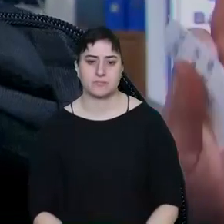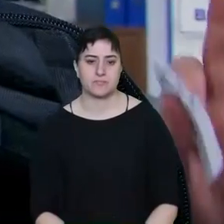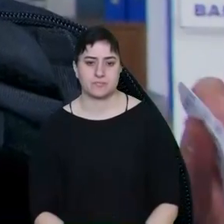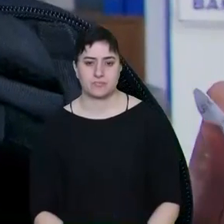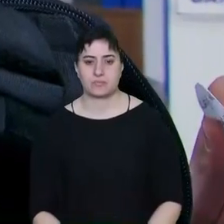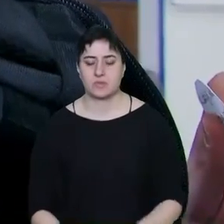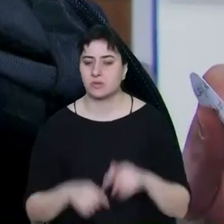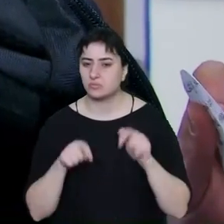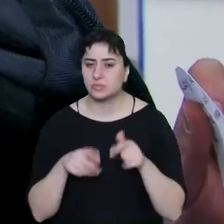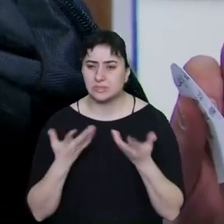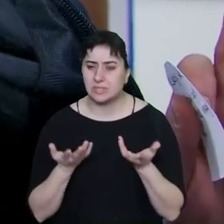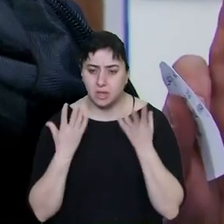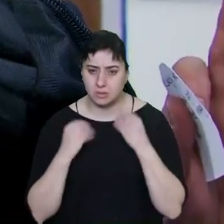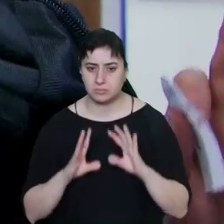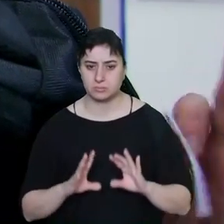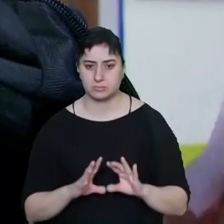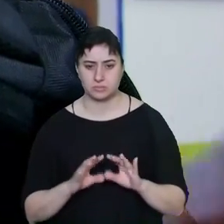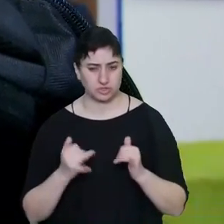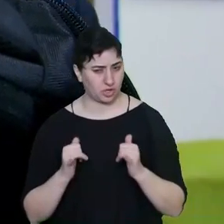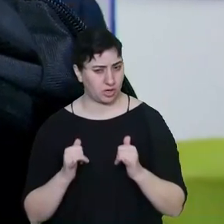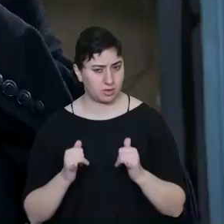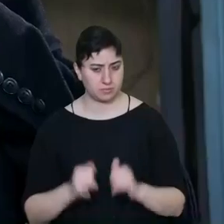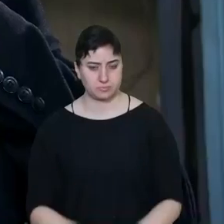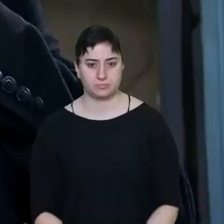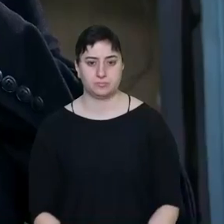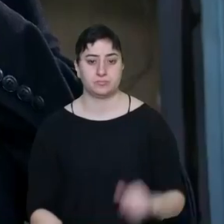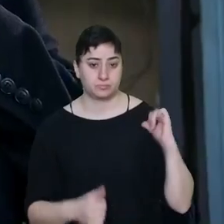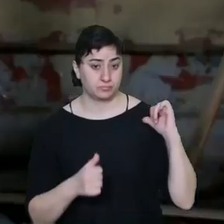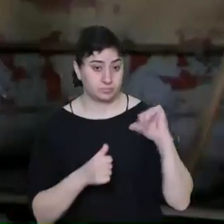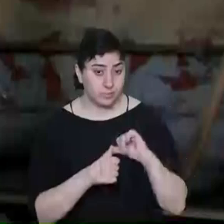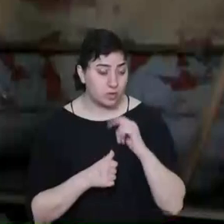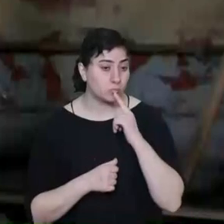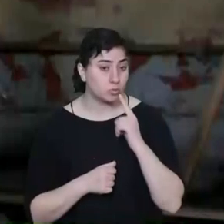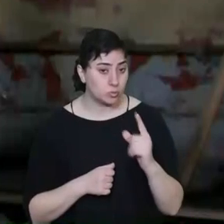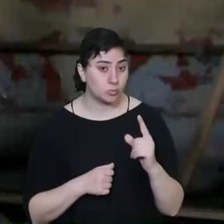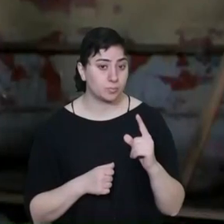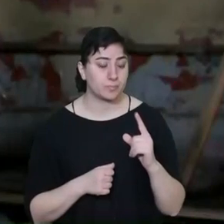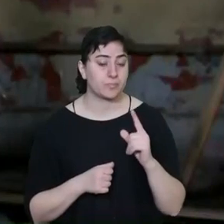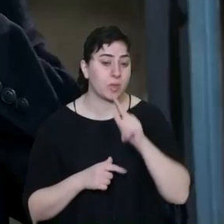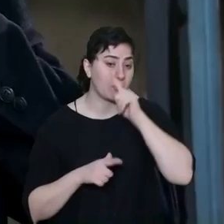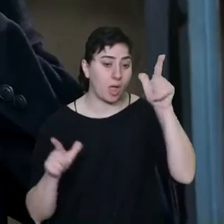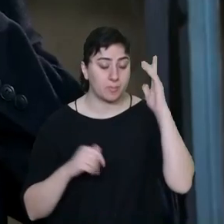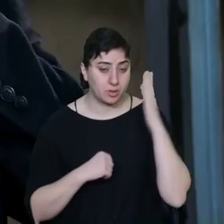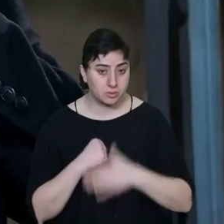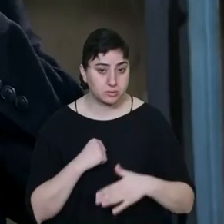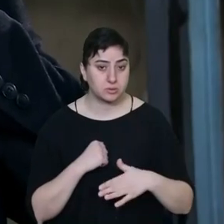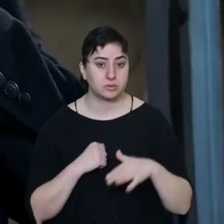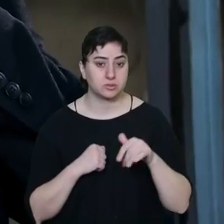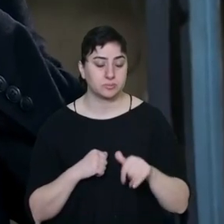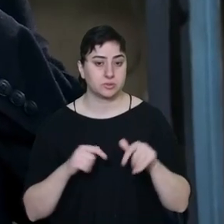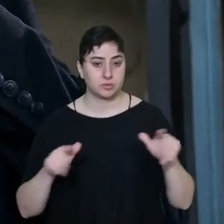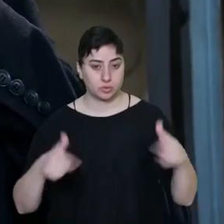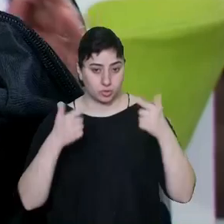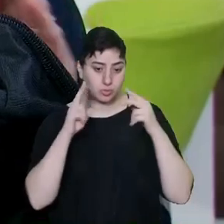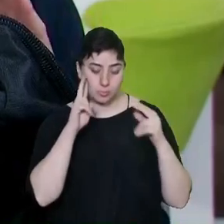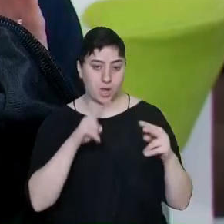Bir dakika, ne bu şimdi? Şaka mı? Tekrar ediyorum. Yüksek sesle konuşmayacaksın. Şimdi görüntülü